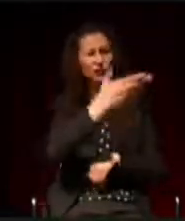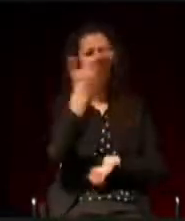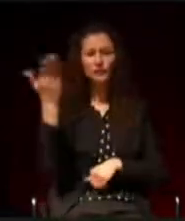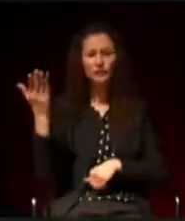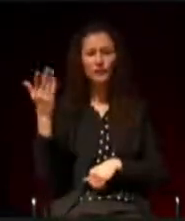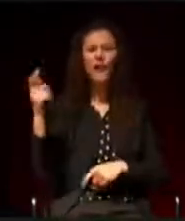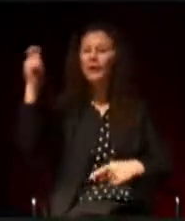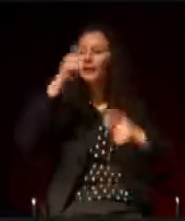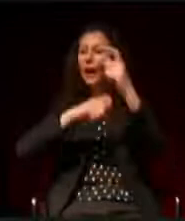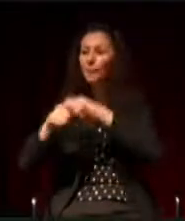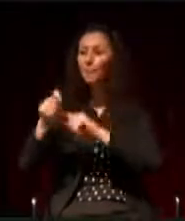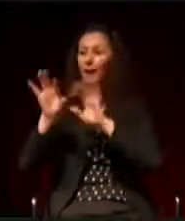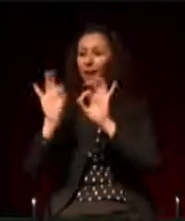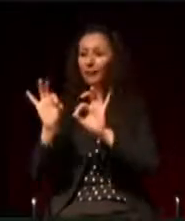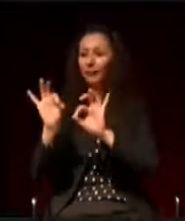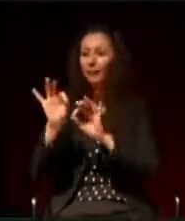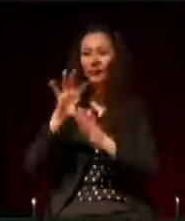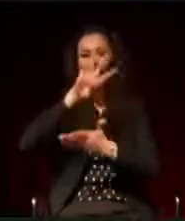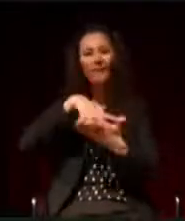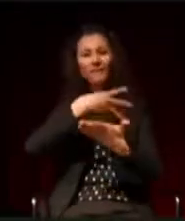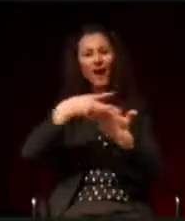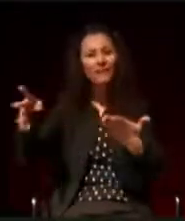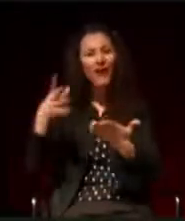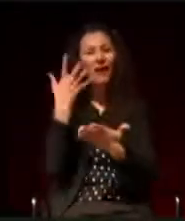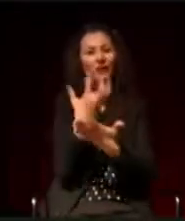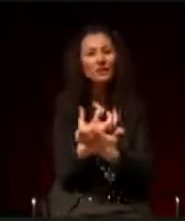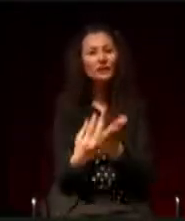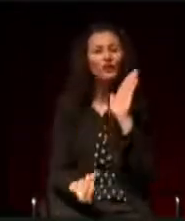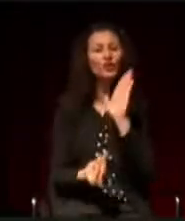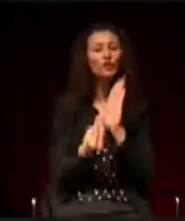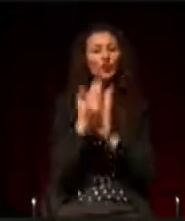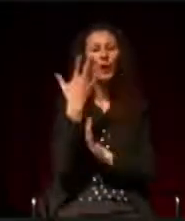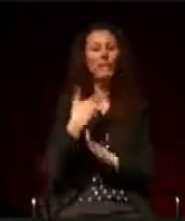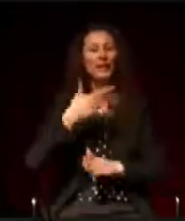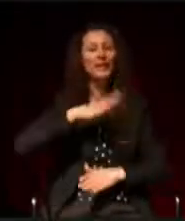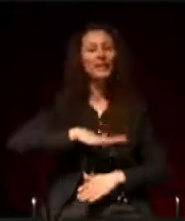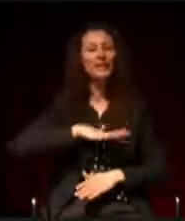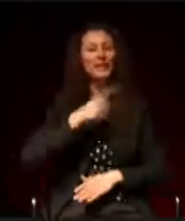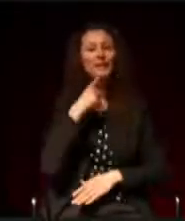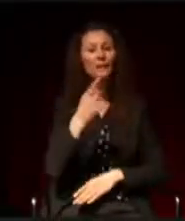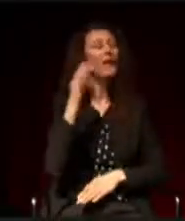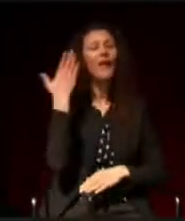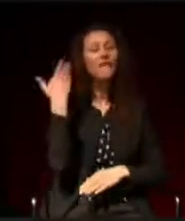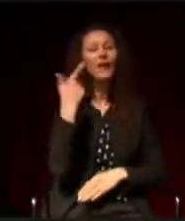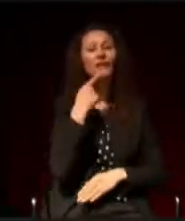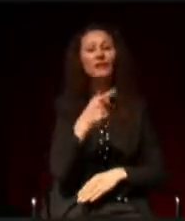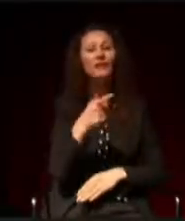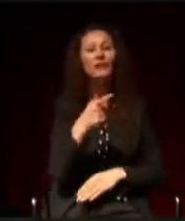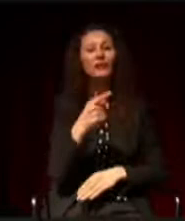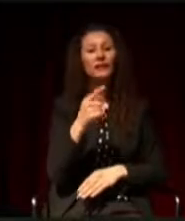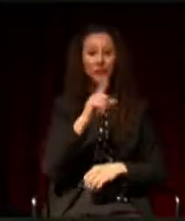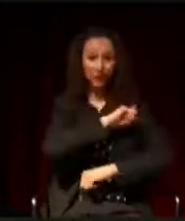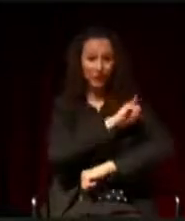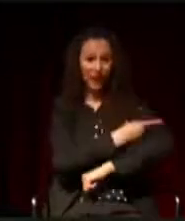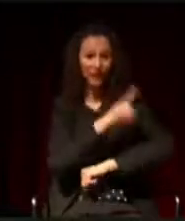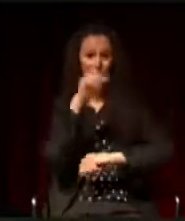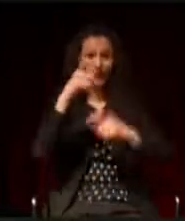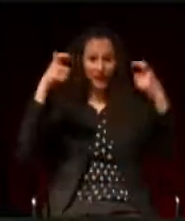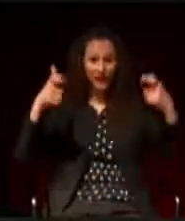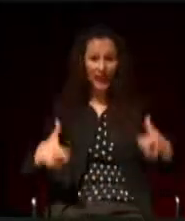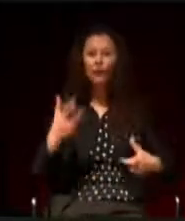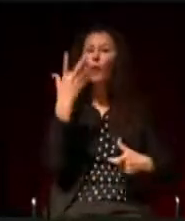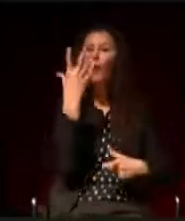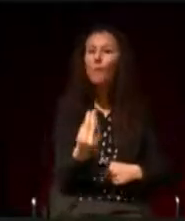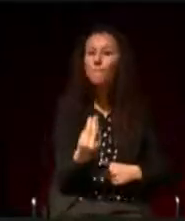Hatırlayacaksınız, yapı stoğumuzun envanterini çıkartmak istediğimizi ifade etmiştik. Çünkü demiştik ki dirençli bir kent